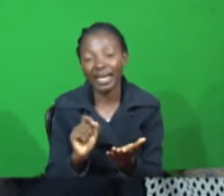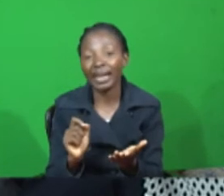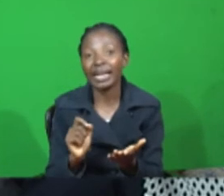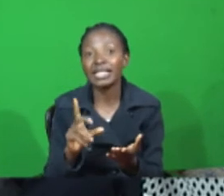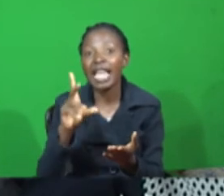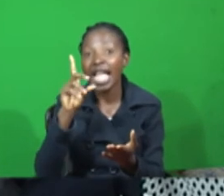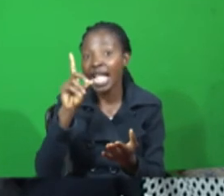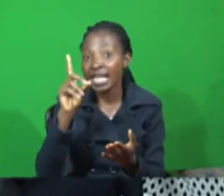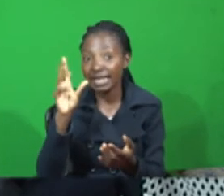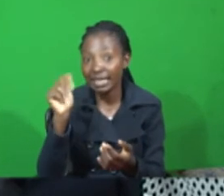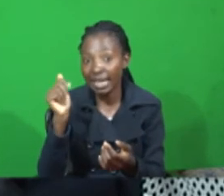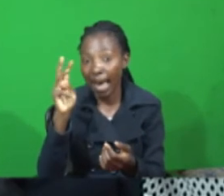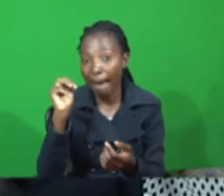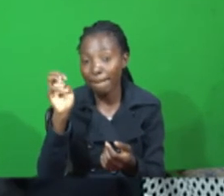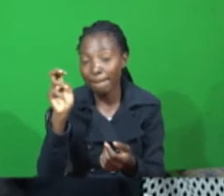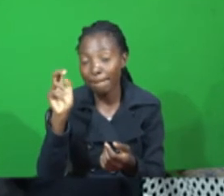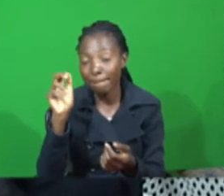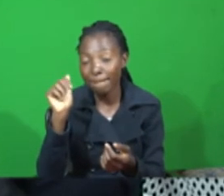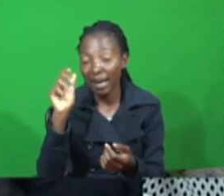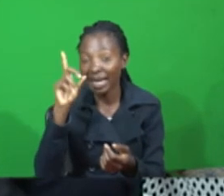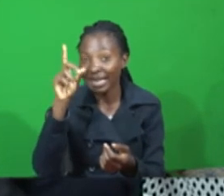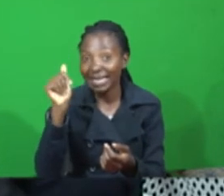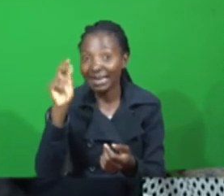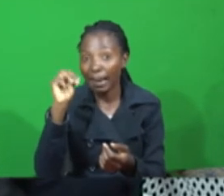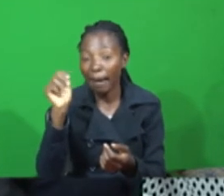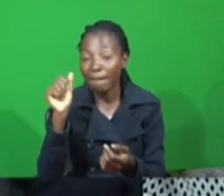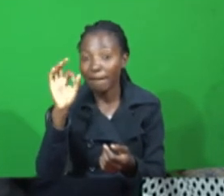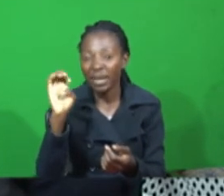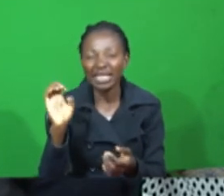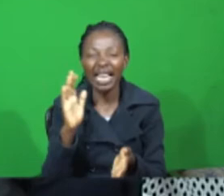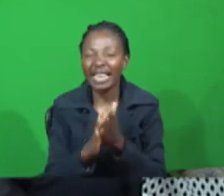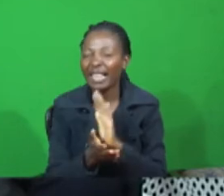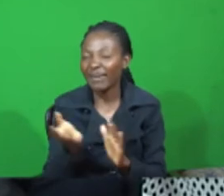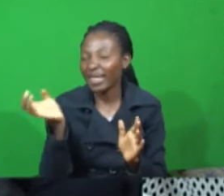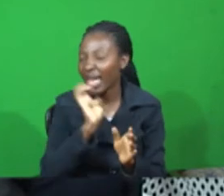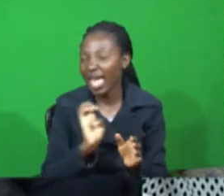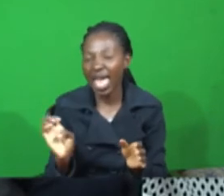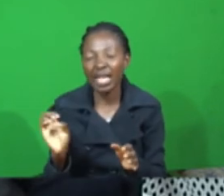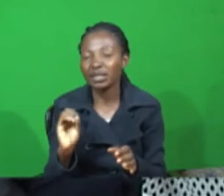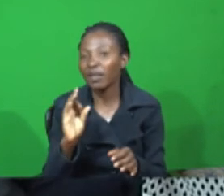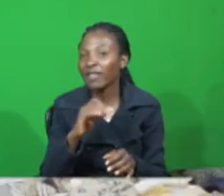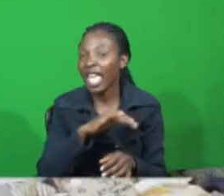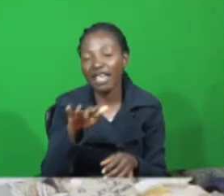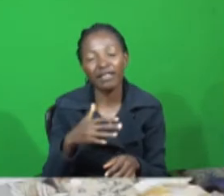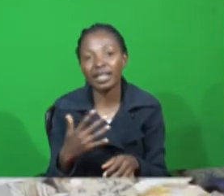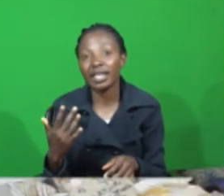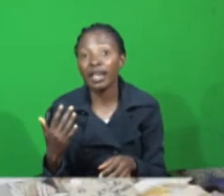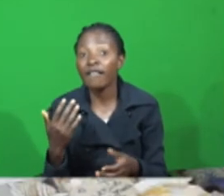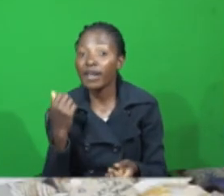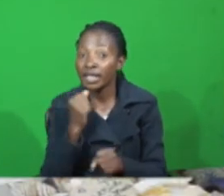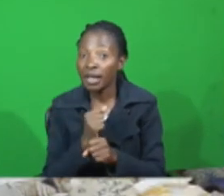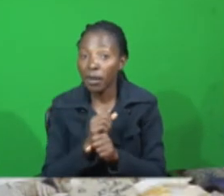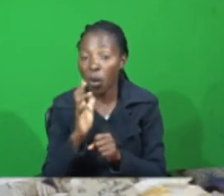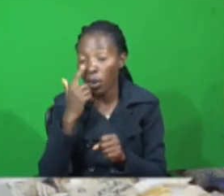damage hakusi kuvhara nyaya iyi. Haisati yapera. Kuburitsa pfungwa. Bwazvechiwa kune vamwanuka nekuti wamuitisa mwana. Machances ake